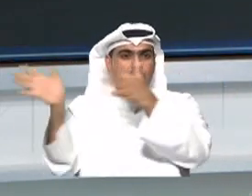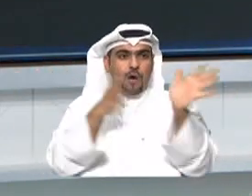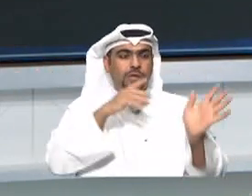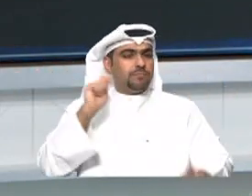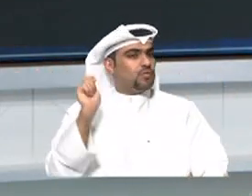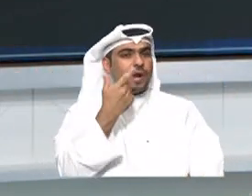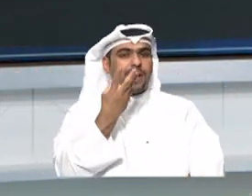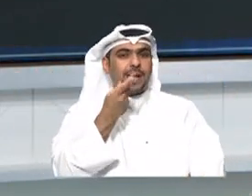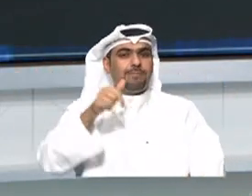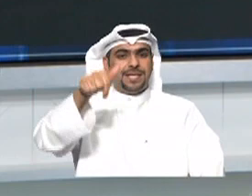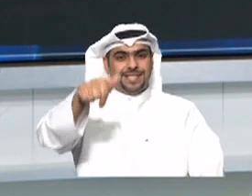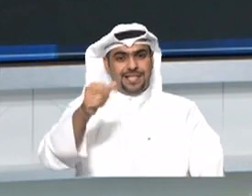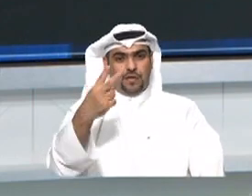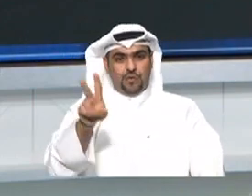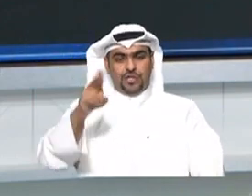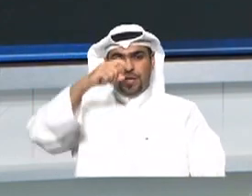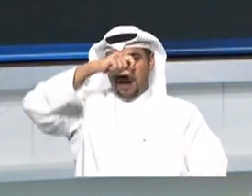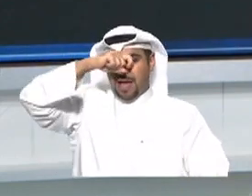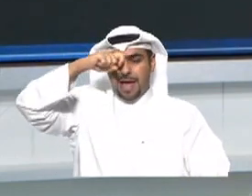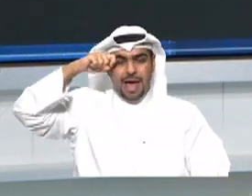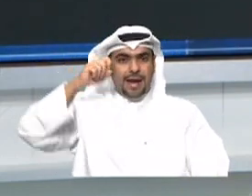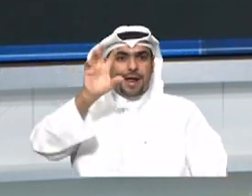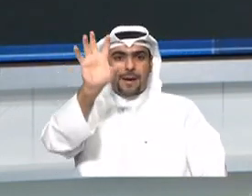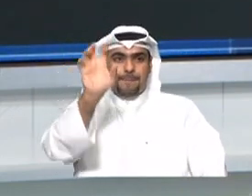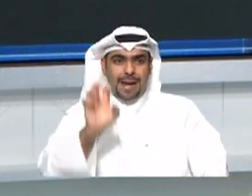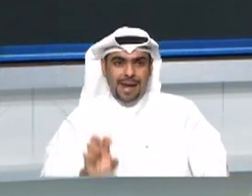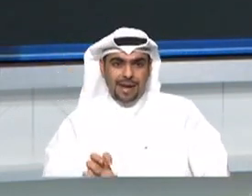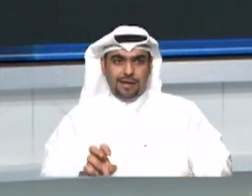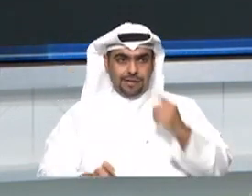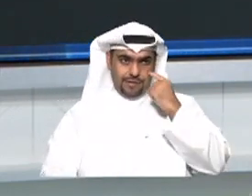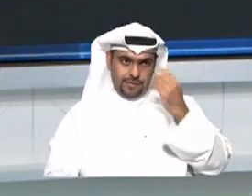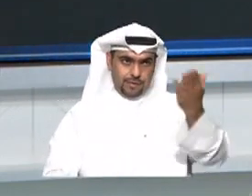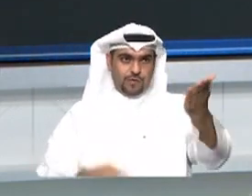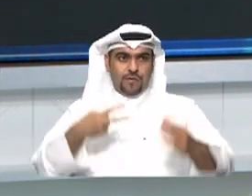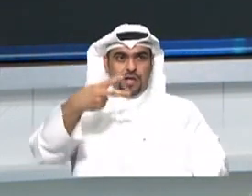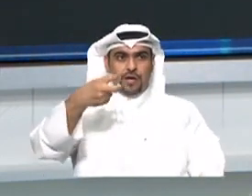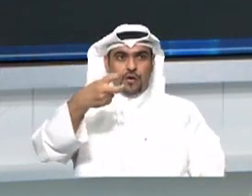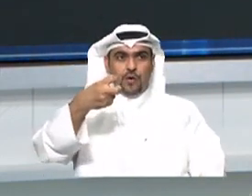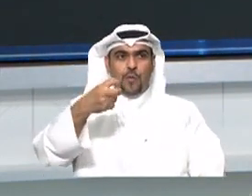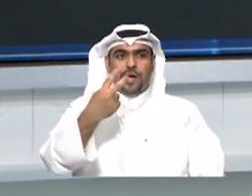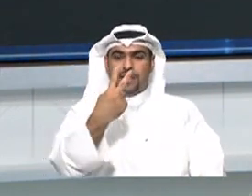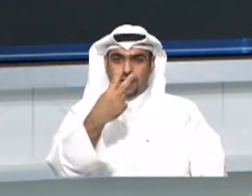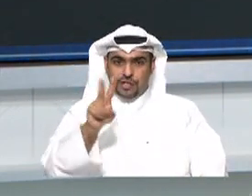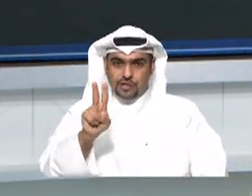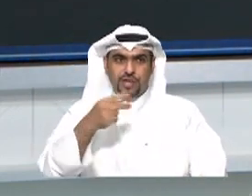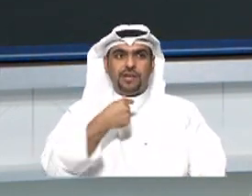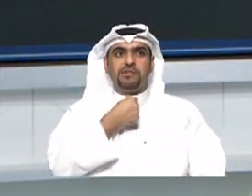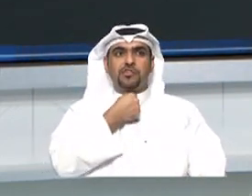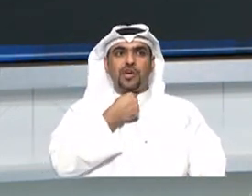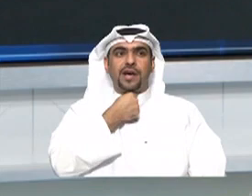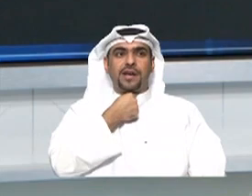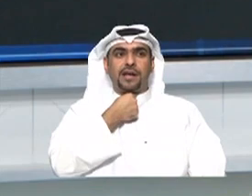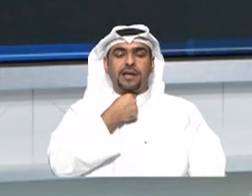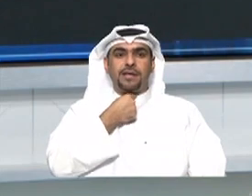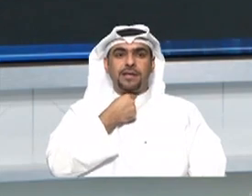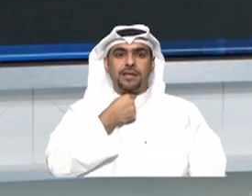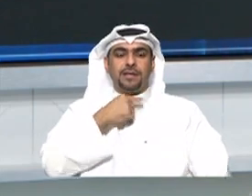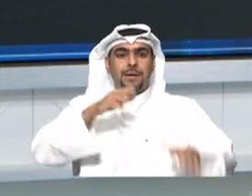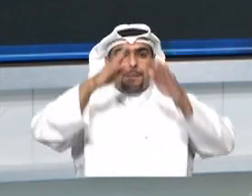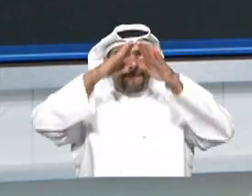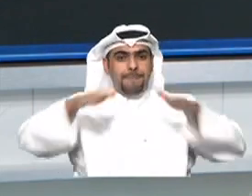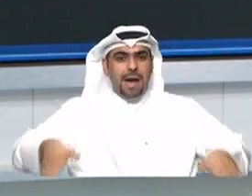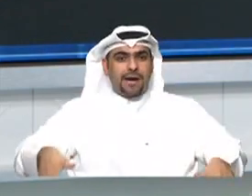في منتصف هذه الليلة مدينة الكويت قد تصل إلى 23 درجة مئوية. المناطق الغربية من دولة الكويت سالم شقاية قد تصل